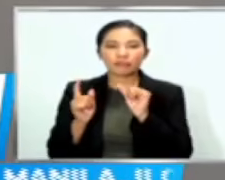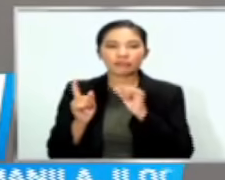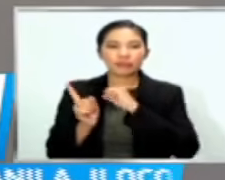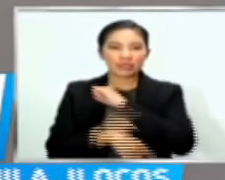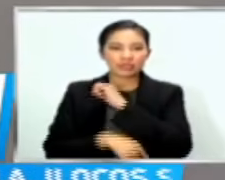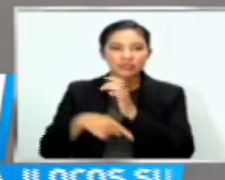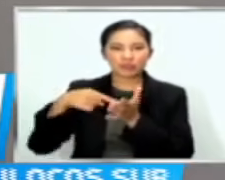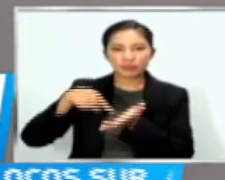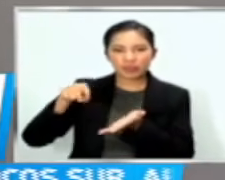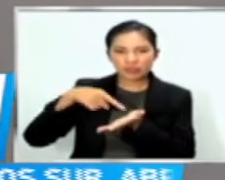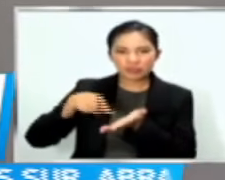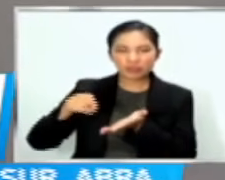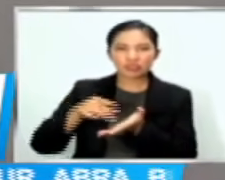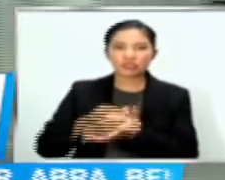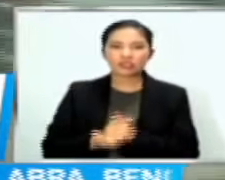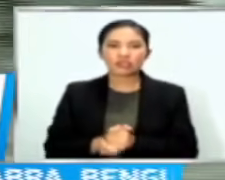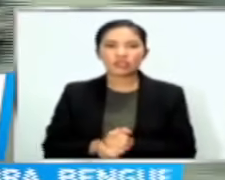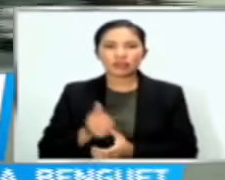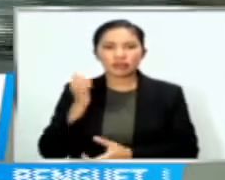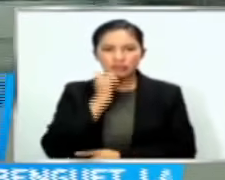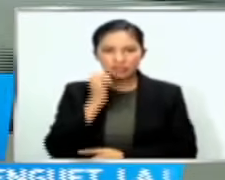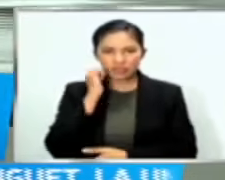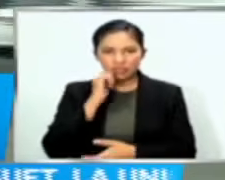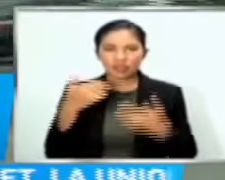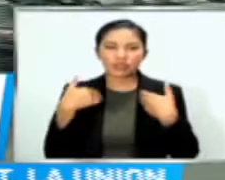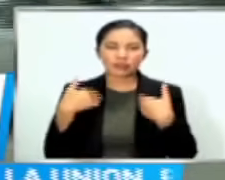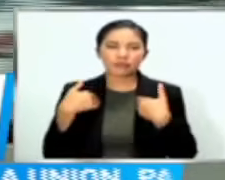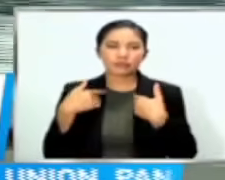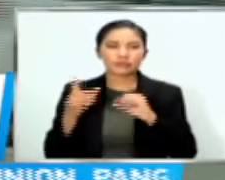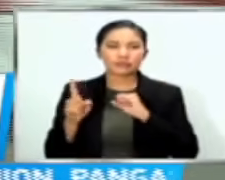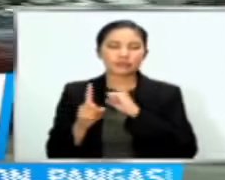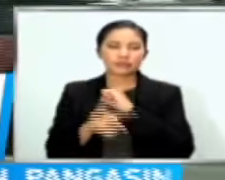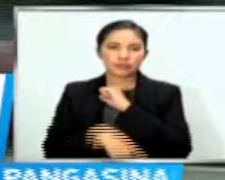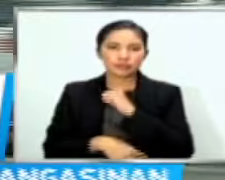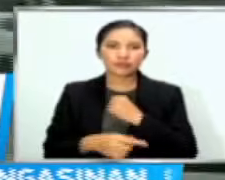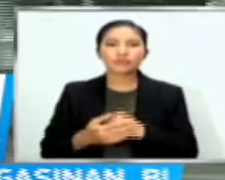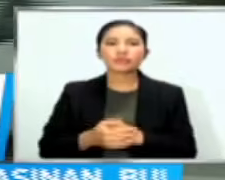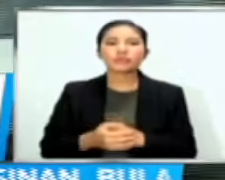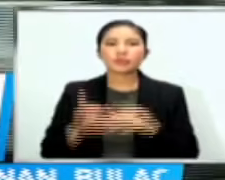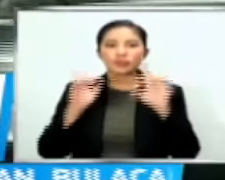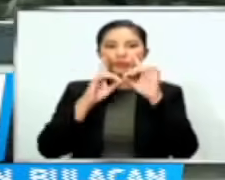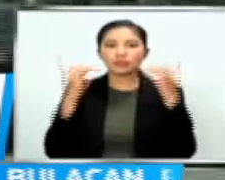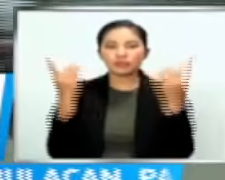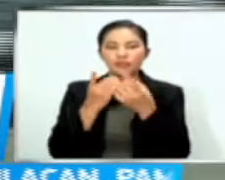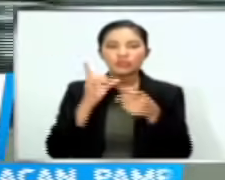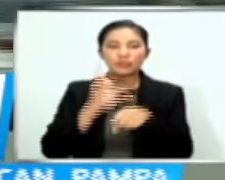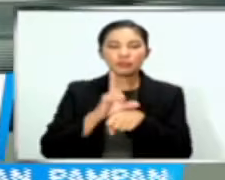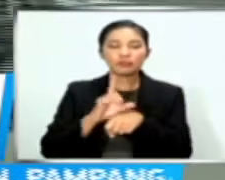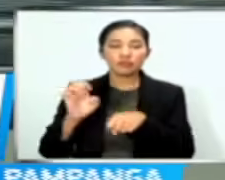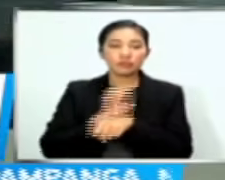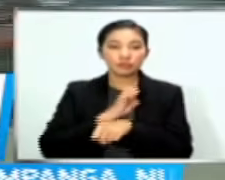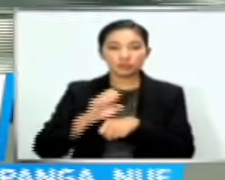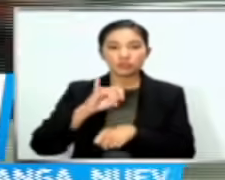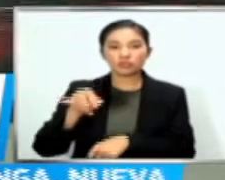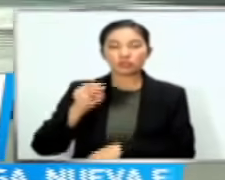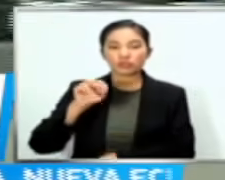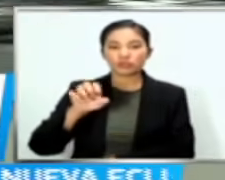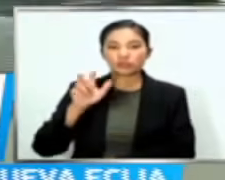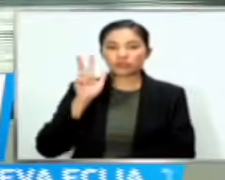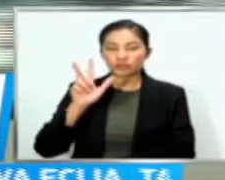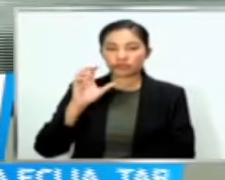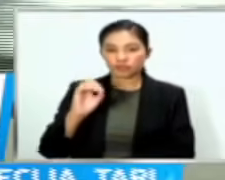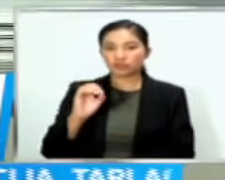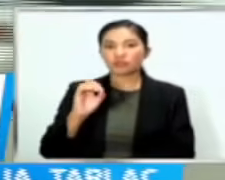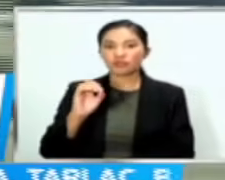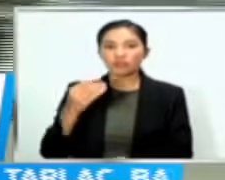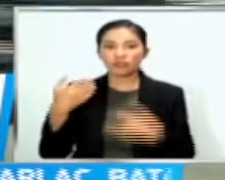Every day po, may fine pa po yun. Ayon sa Department of Labor and Employment, sa June 30, mahigit 300 Pilipino sa